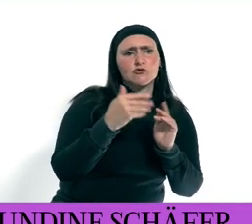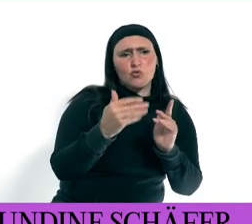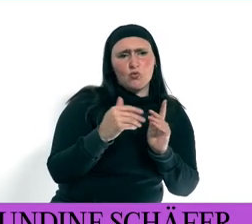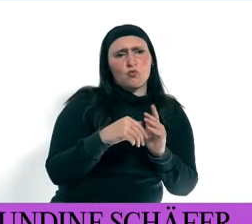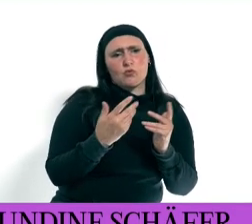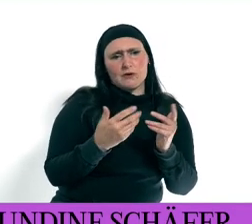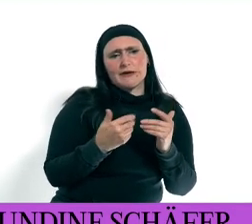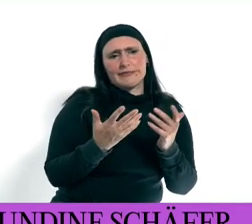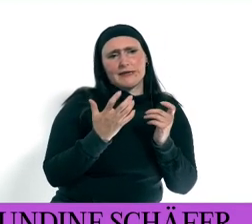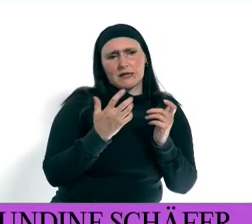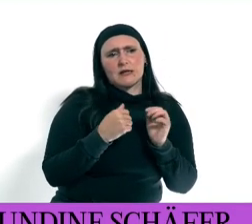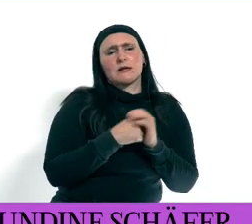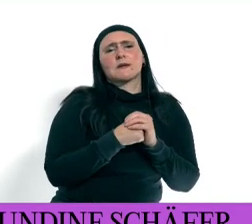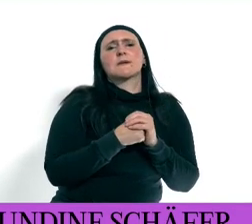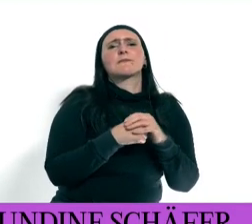Denn wir brauchen diese